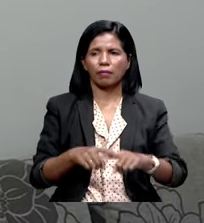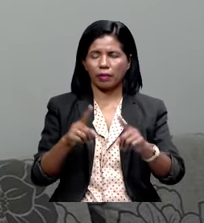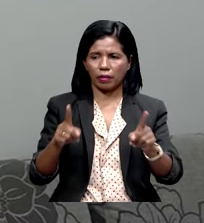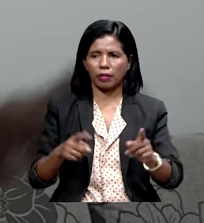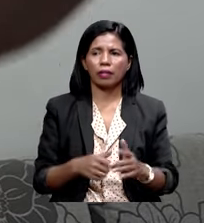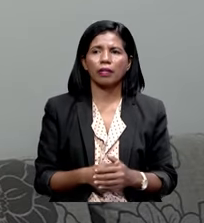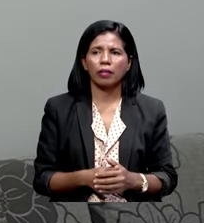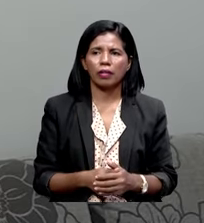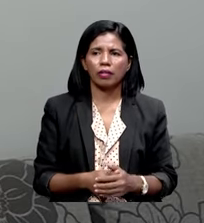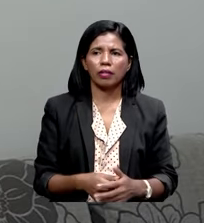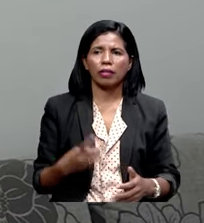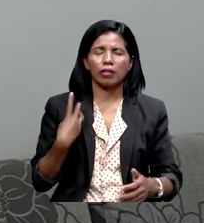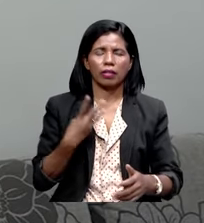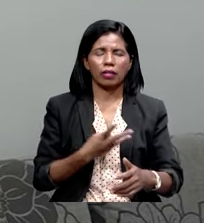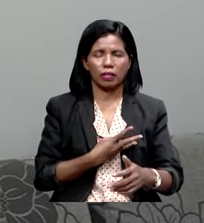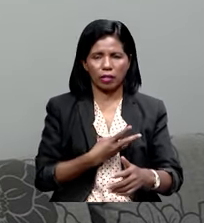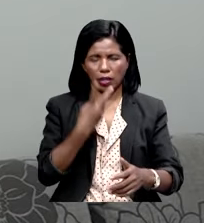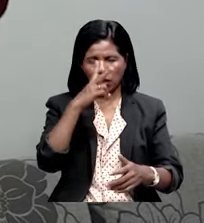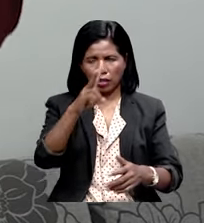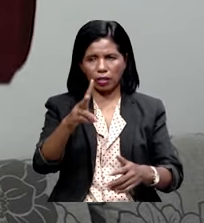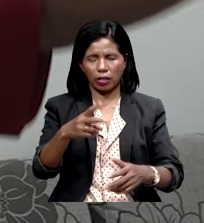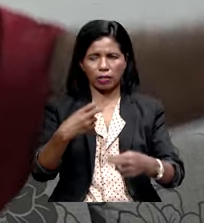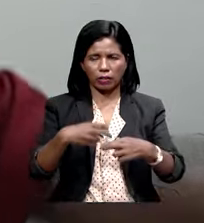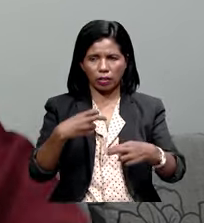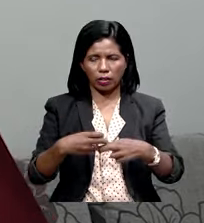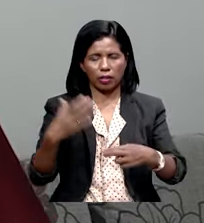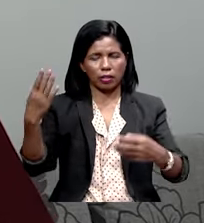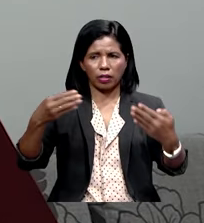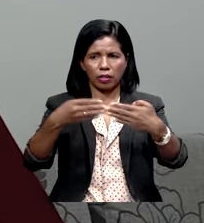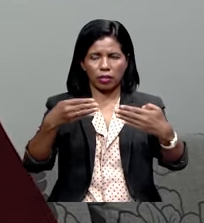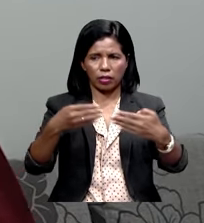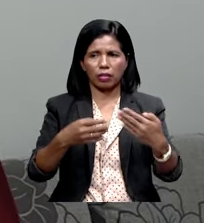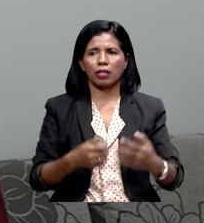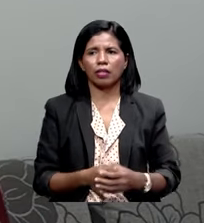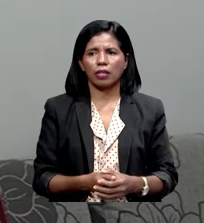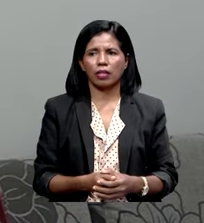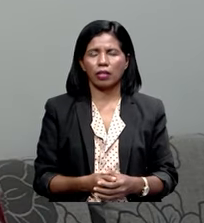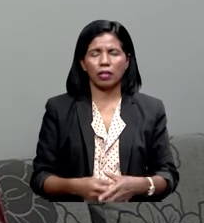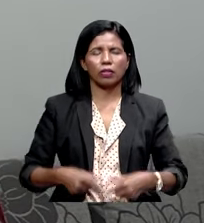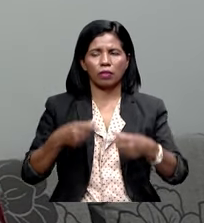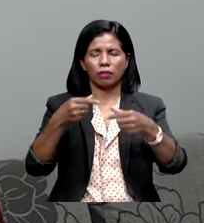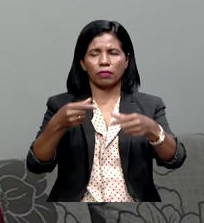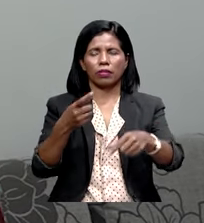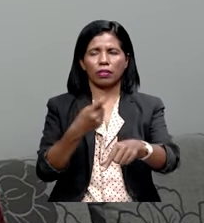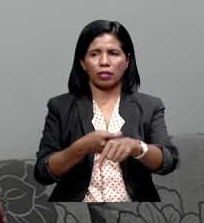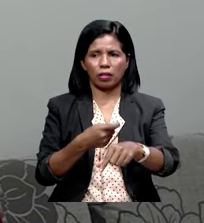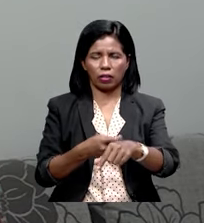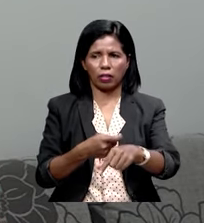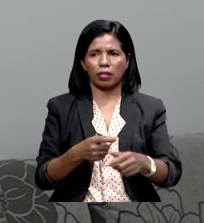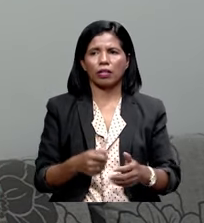karena nanti membeludak dan mempersulit mereka yang di perbatasan maka harus diberi mungkin